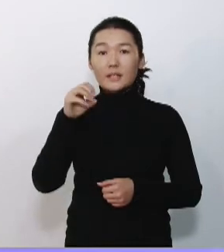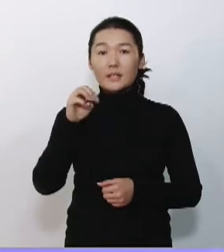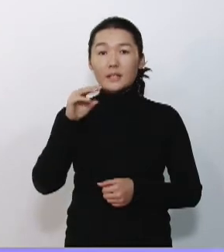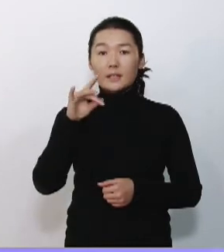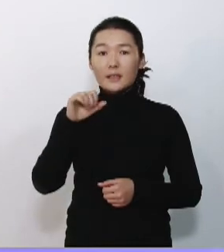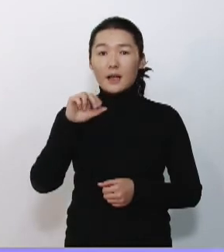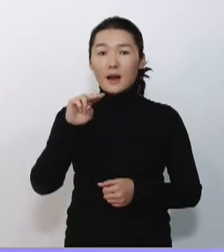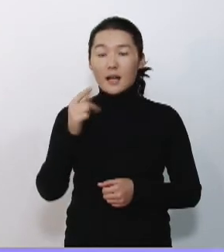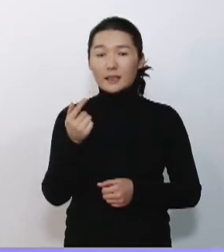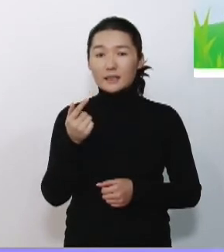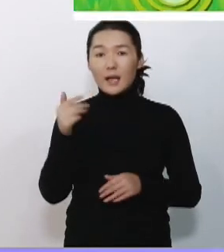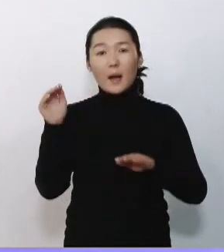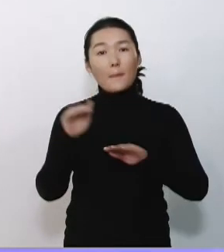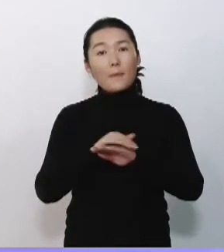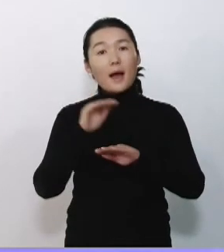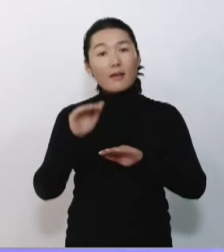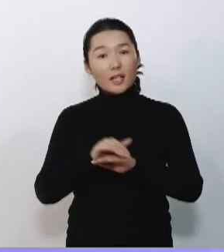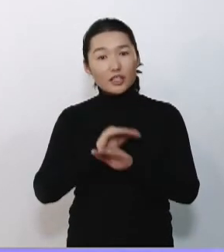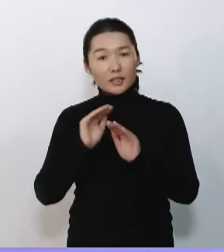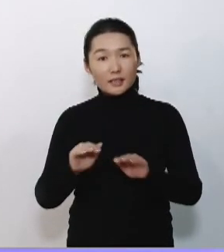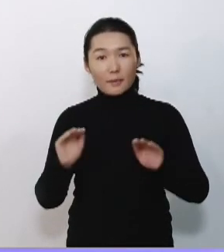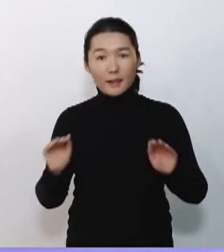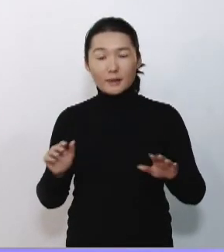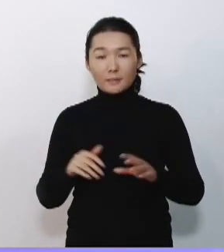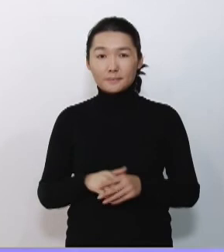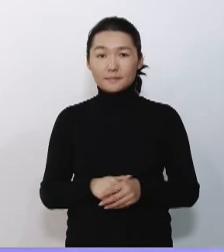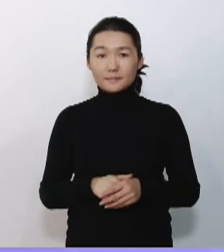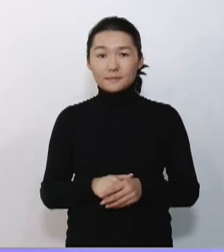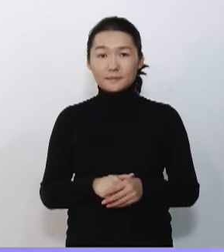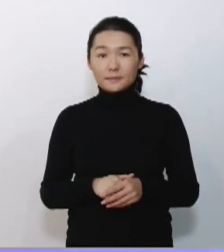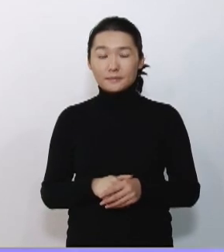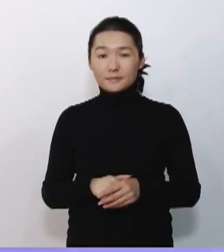тетрадь. Молодцы, ребята!